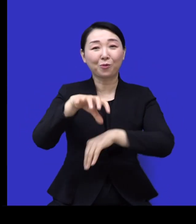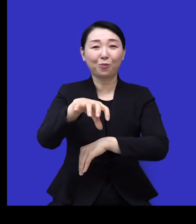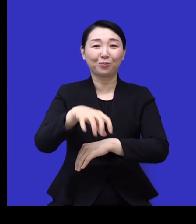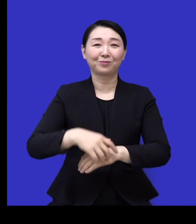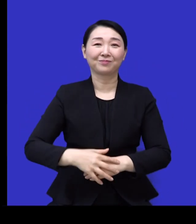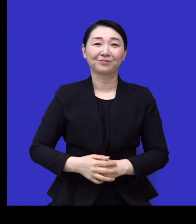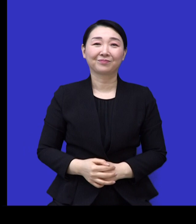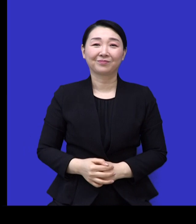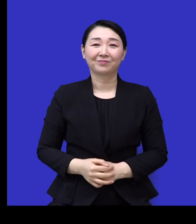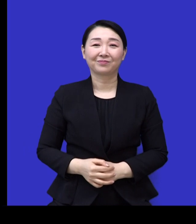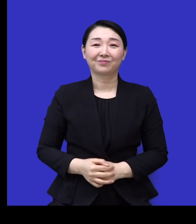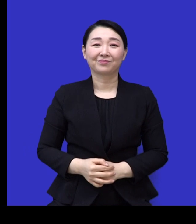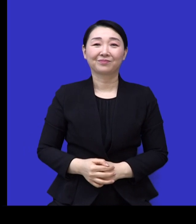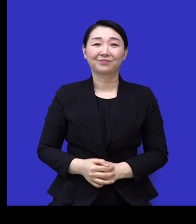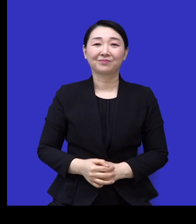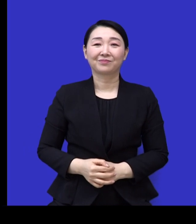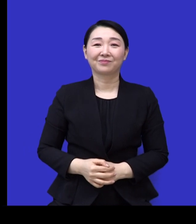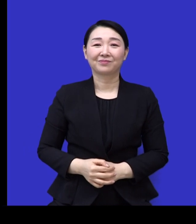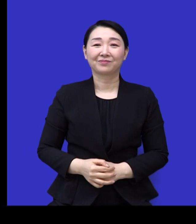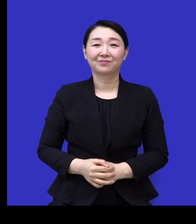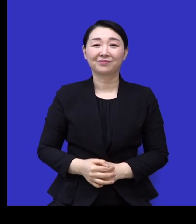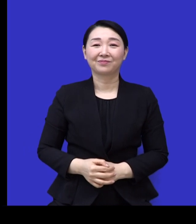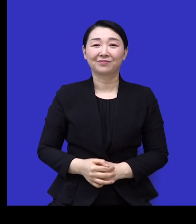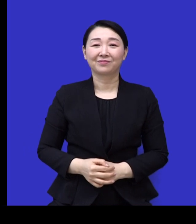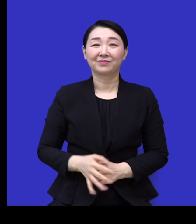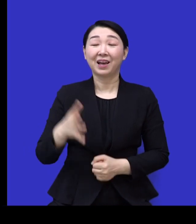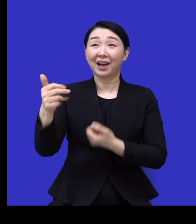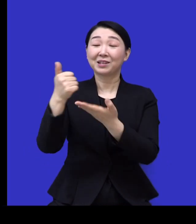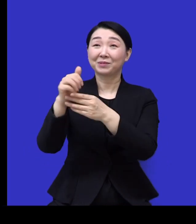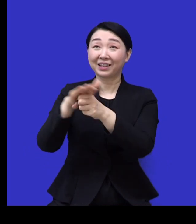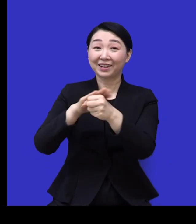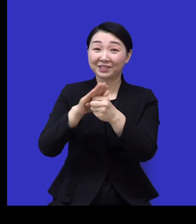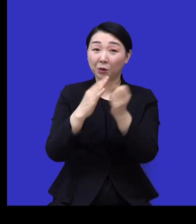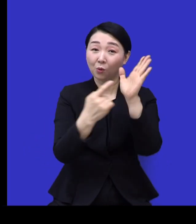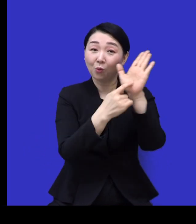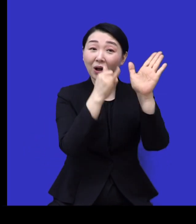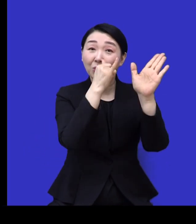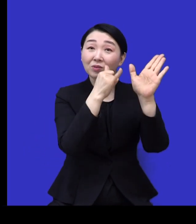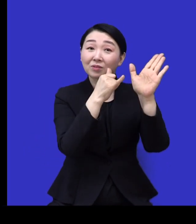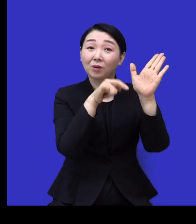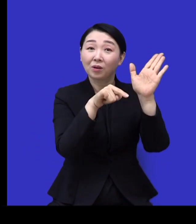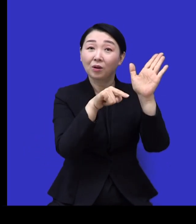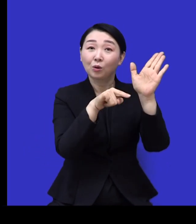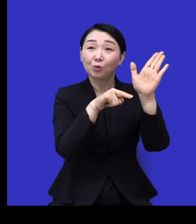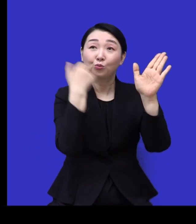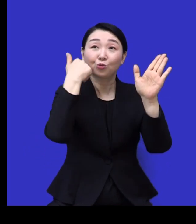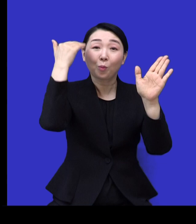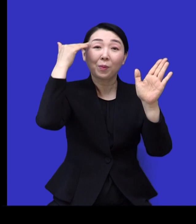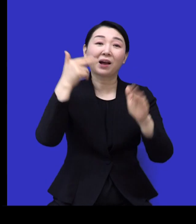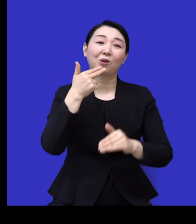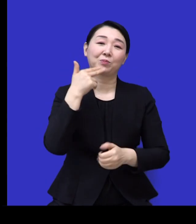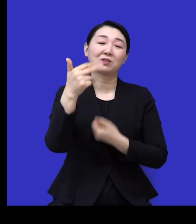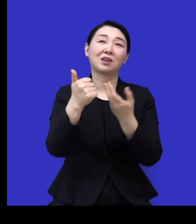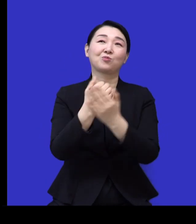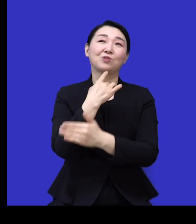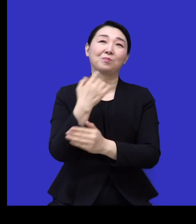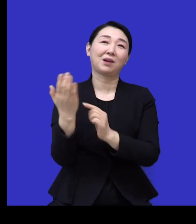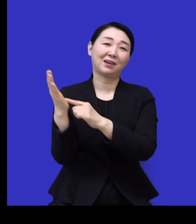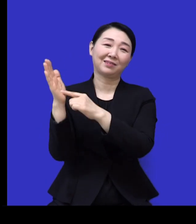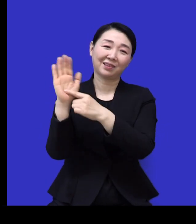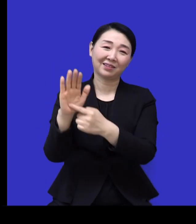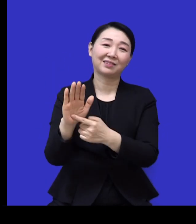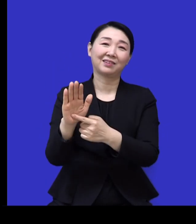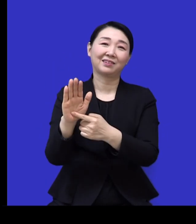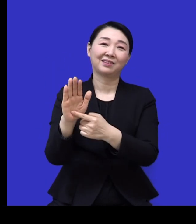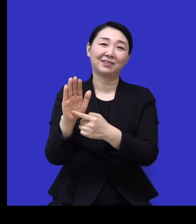야. 저기서도 God is love이라고. 네, 그래서 정말 어느 누구의 방해도 받지 않고 예수님만 드러내는 그런